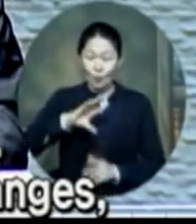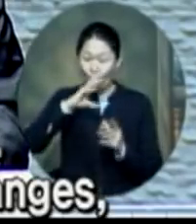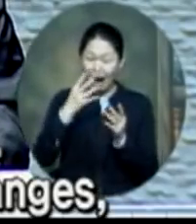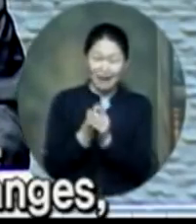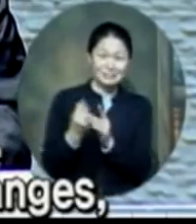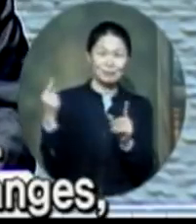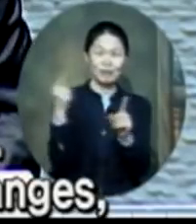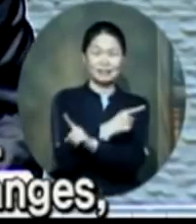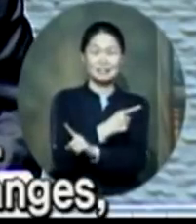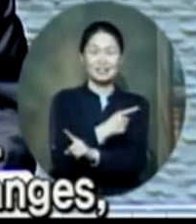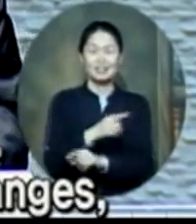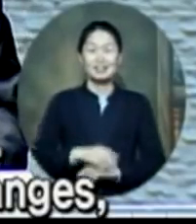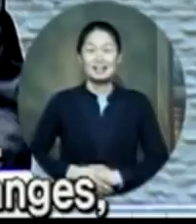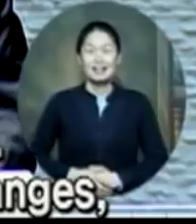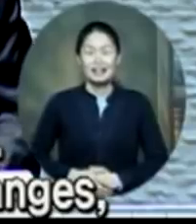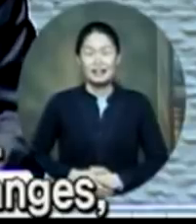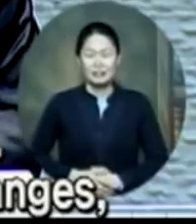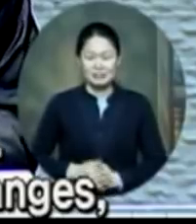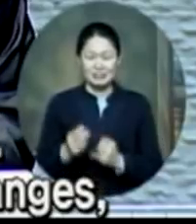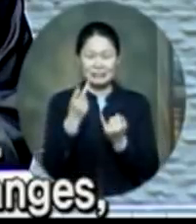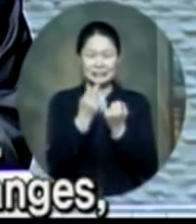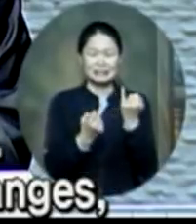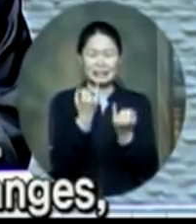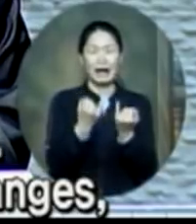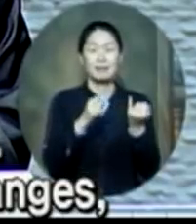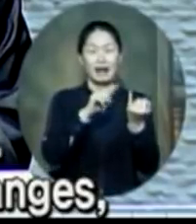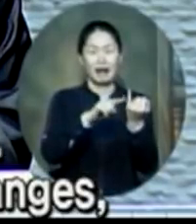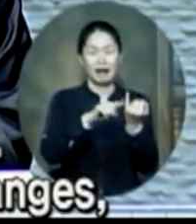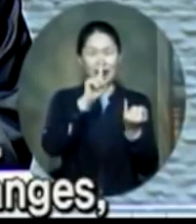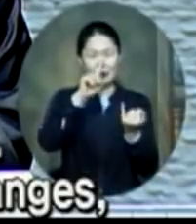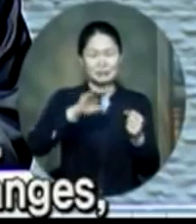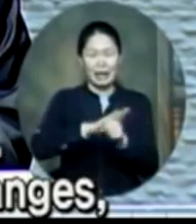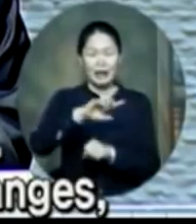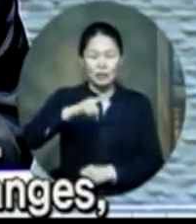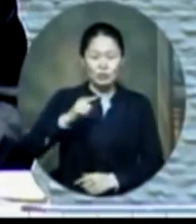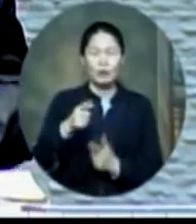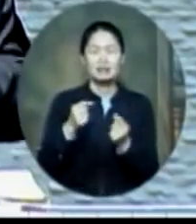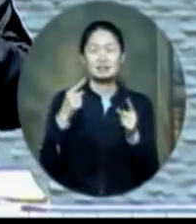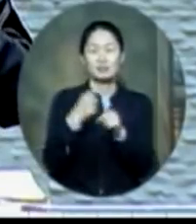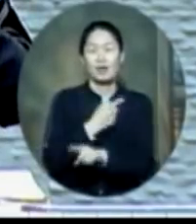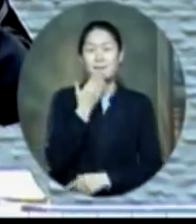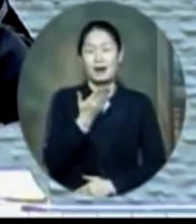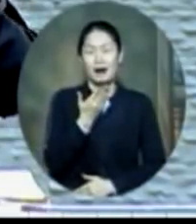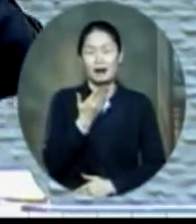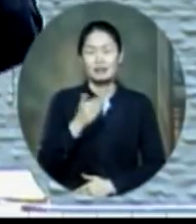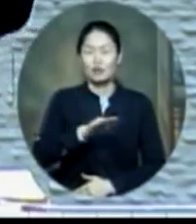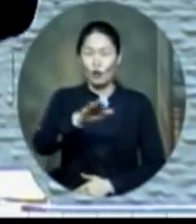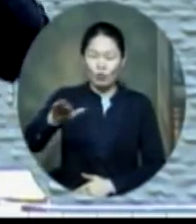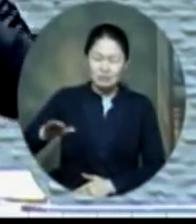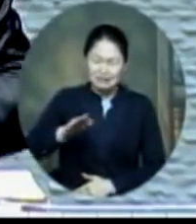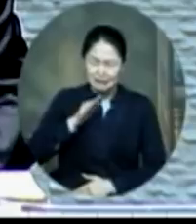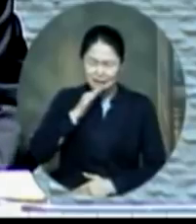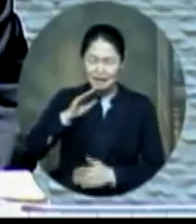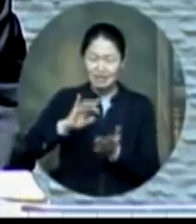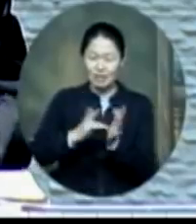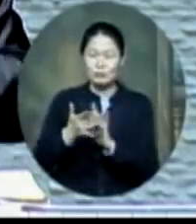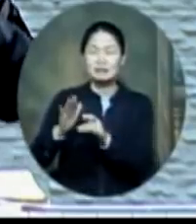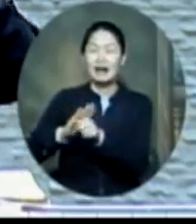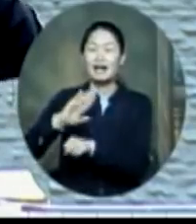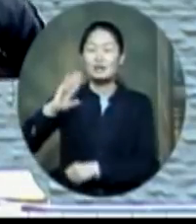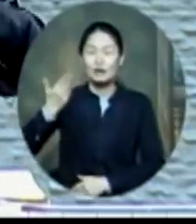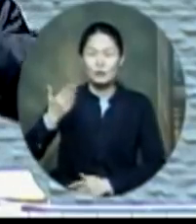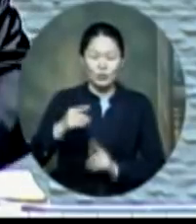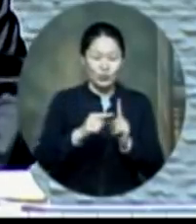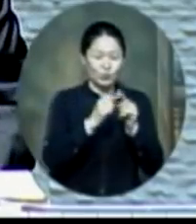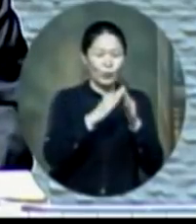바뀌어버리네. 자매 한 사람만 사랑해도 이렇게 변하는데 여러분이 정말 예수님을 사랑하게 되고